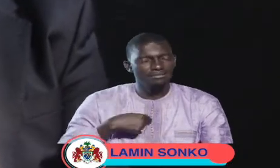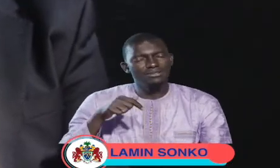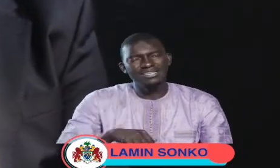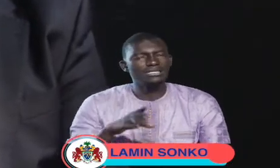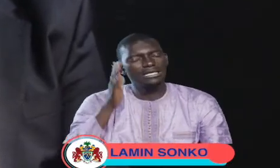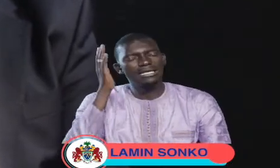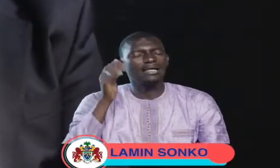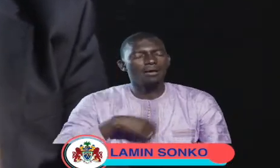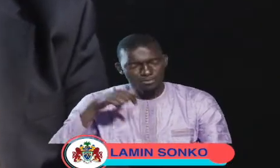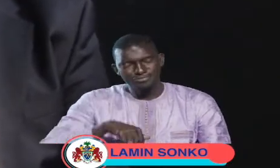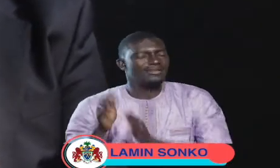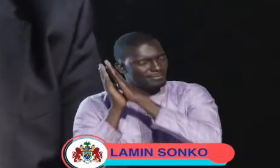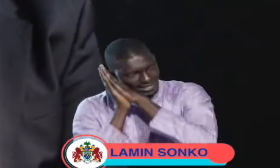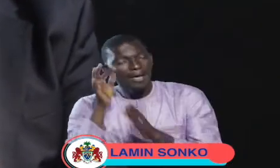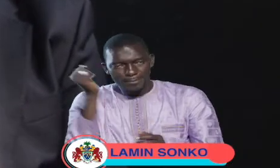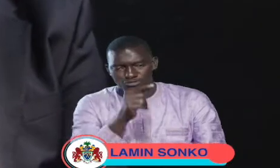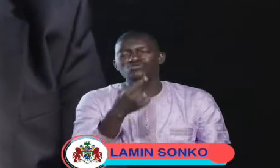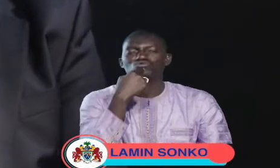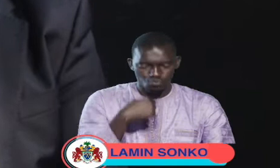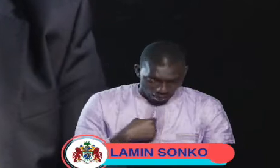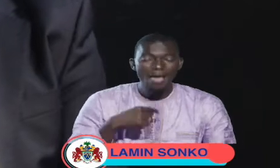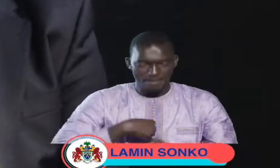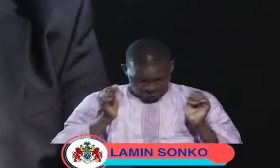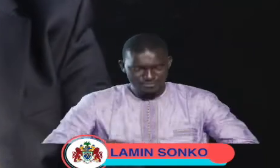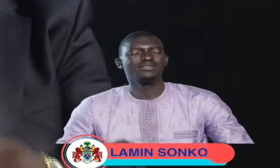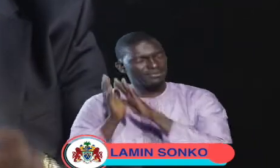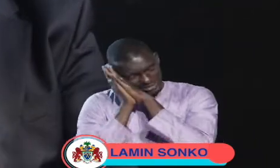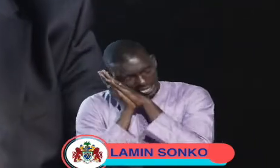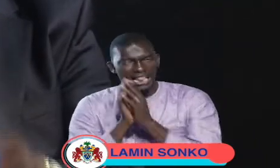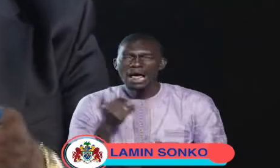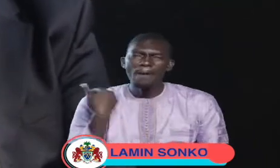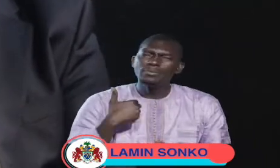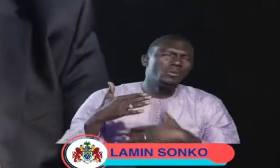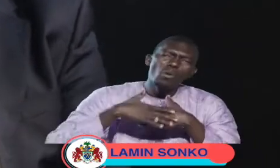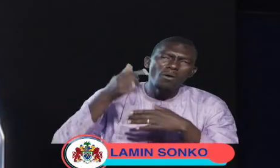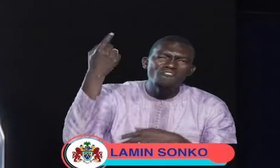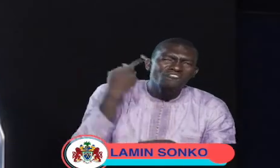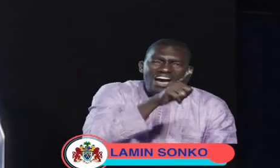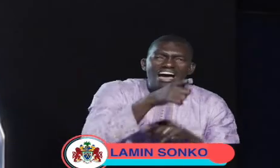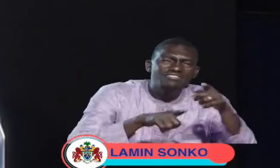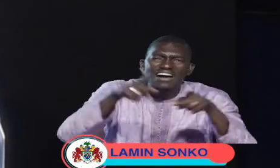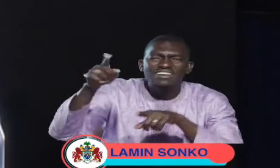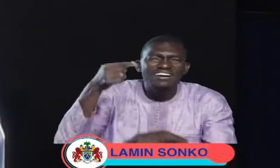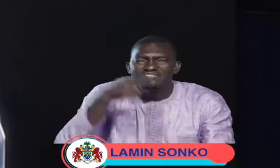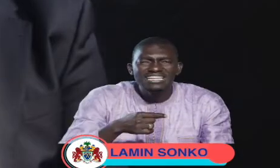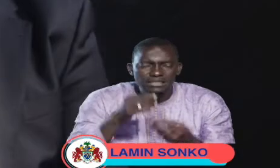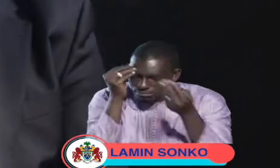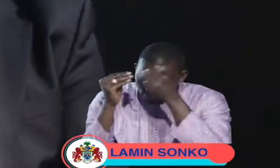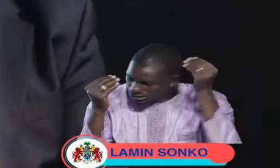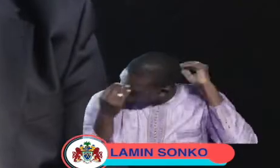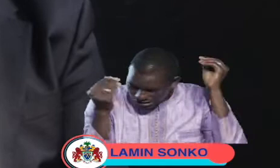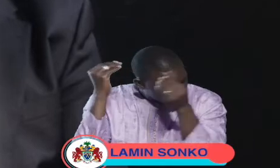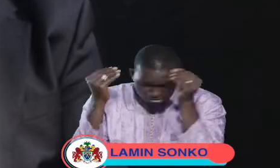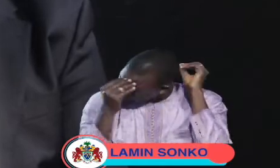nelaw manama eleg mom comme que deglu wax ma li ci goudi man manama tay mom dina nelaw lo ñu bari ñu ngi jaxasse nit ñi ci biir dekk bi nañ bayyi li